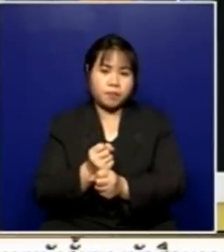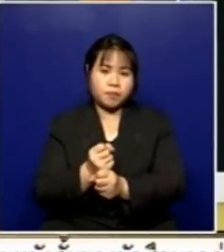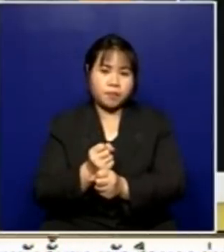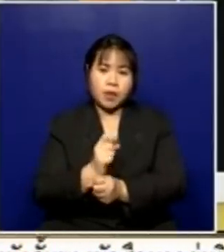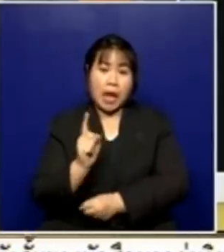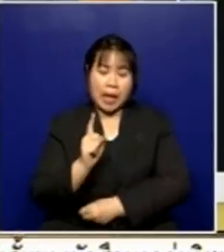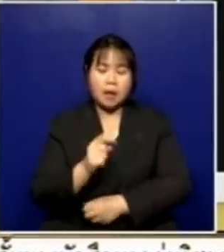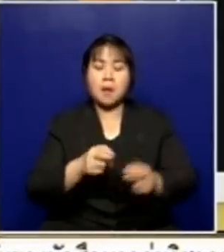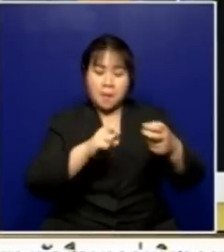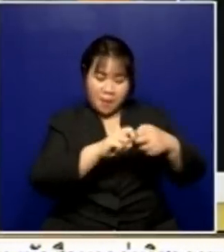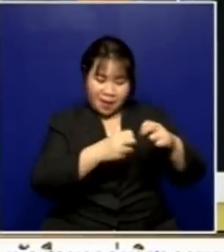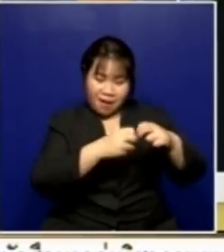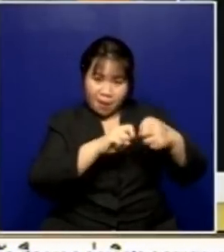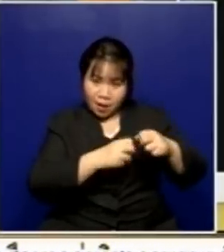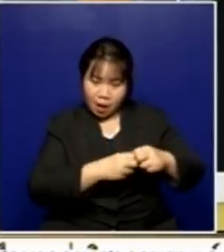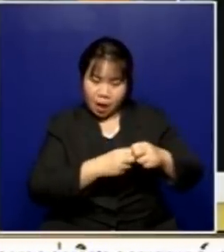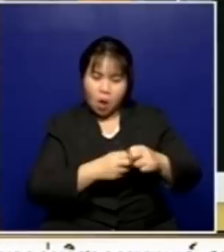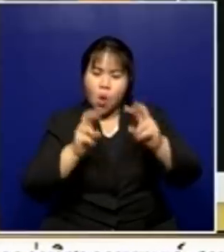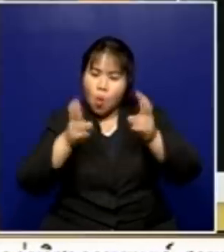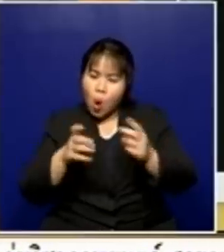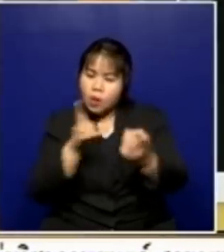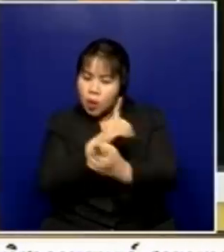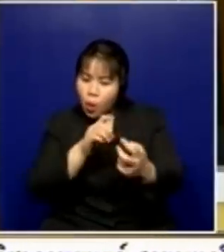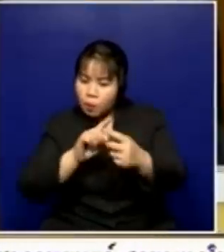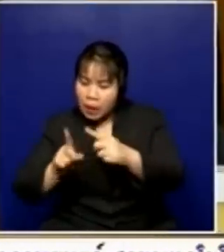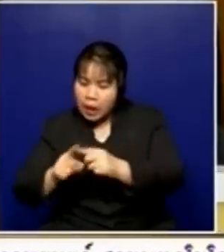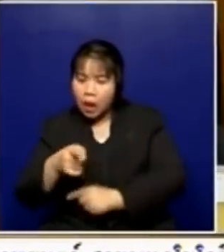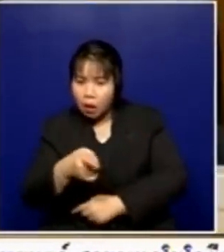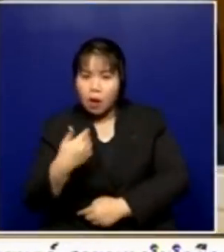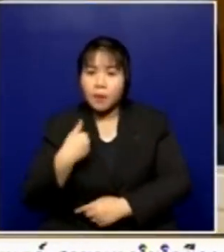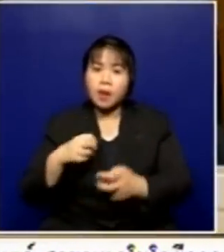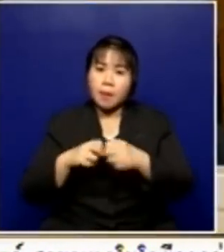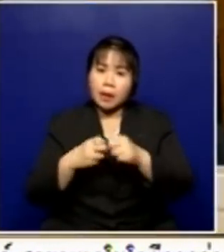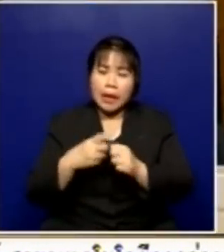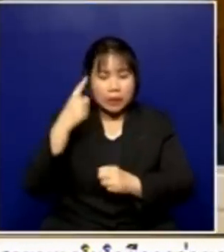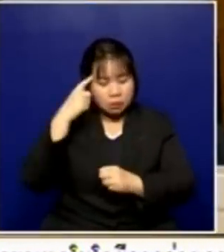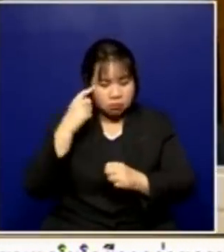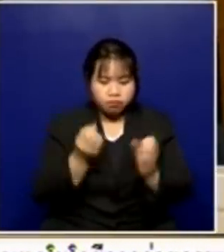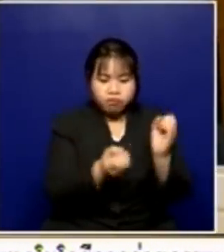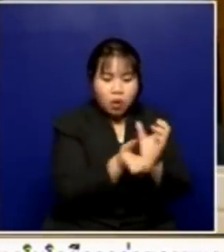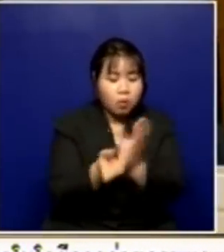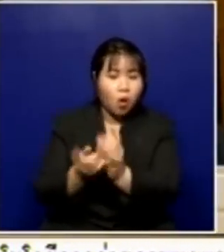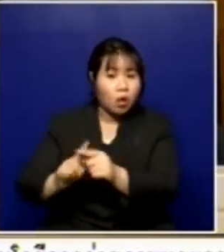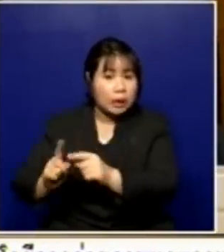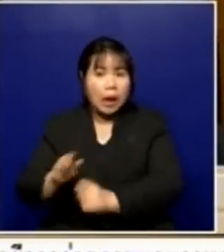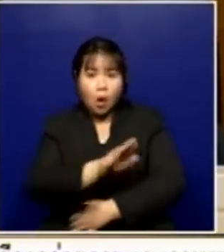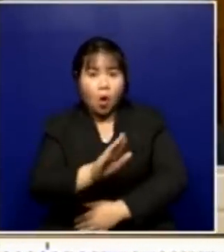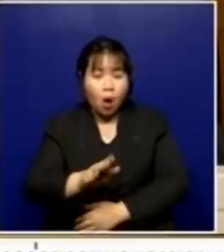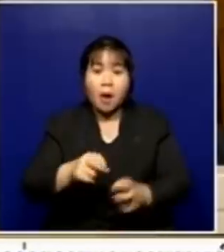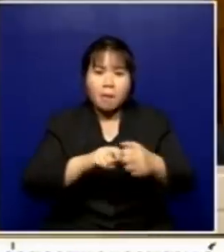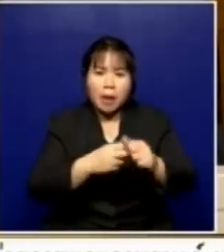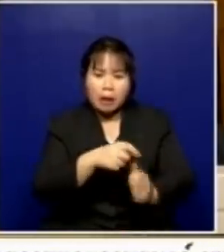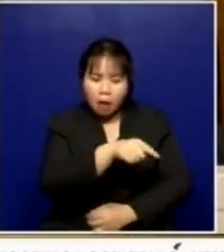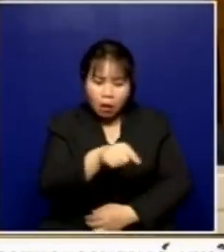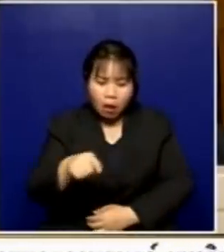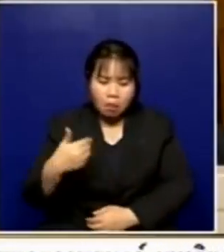หิบทุกปัหาทกประเดในสังคมที่พี่น้องปชาชนกำลงมความขดแย้งกันโดยเฉพาอย่ยิ่งปัญหาที่คนก